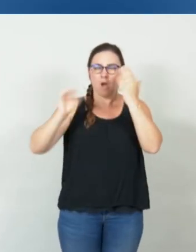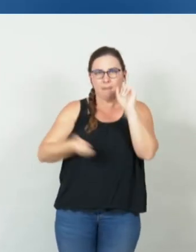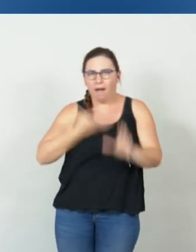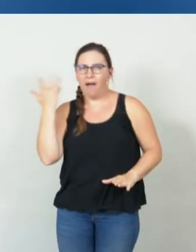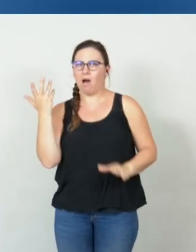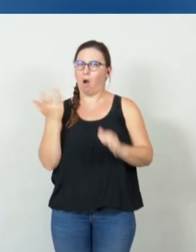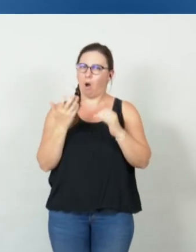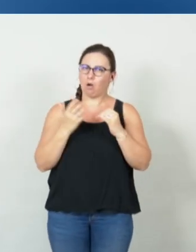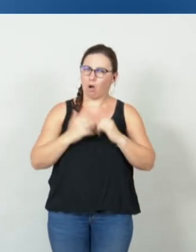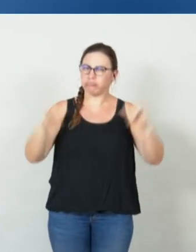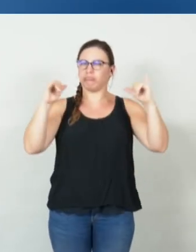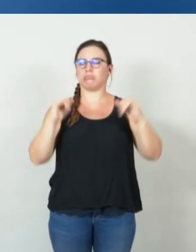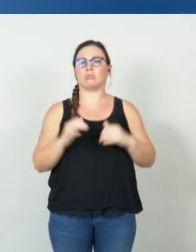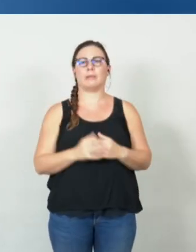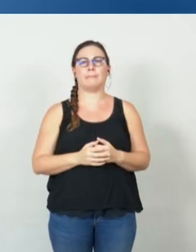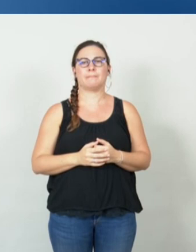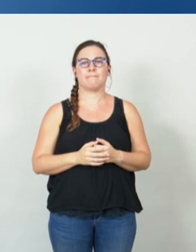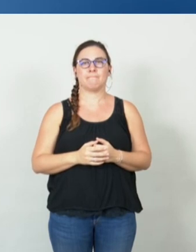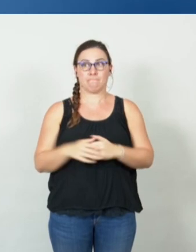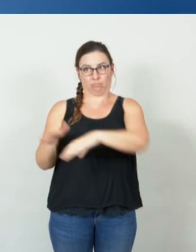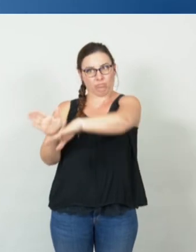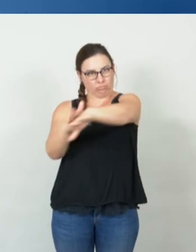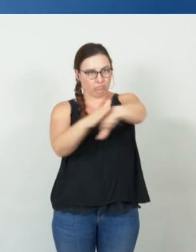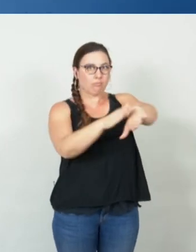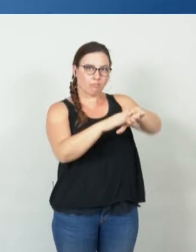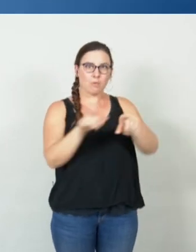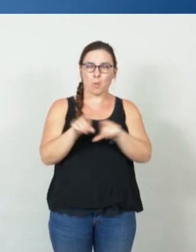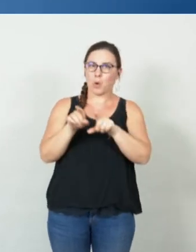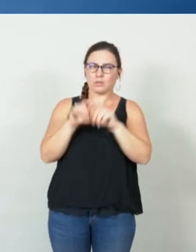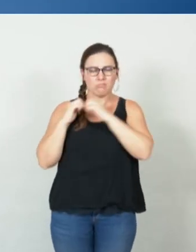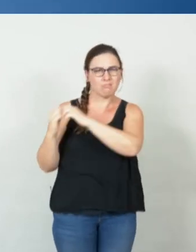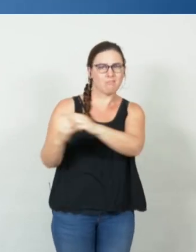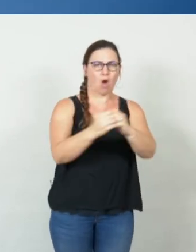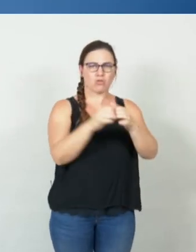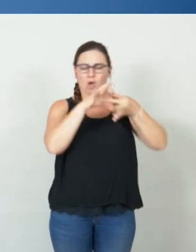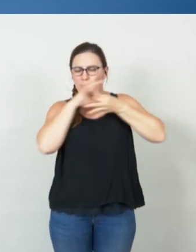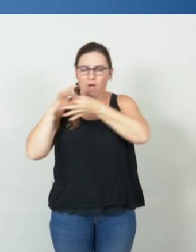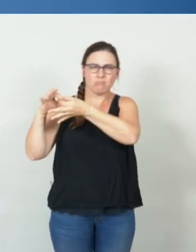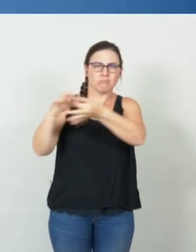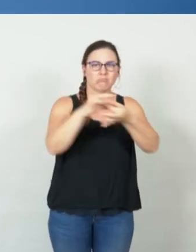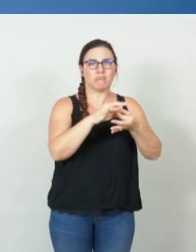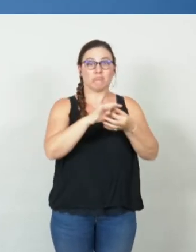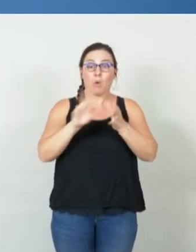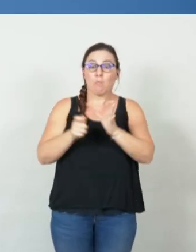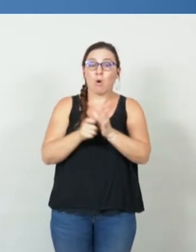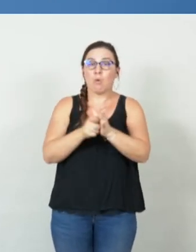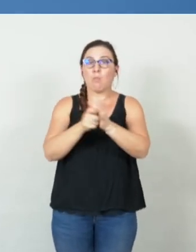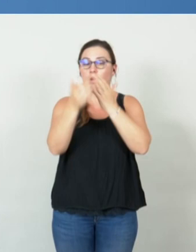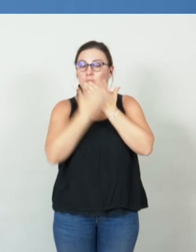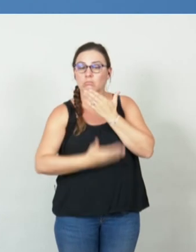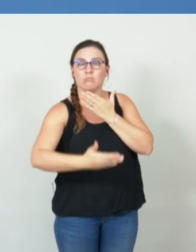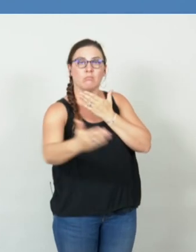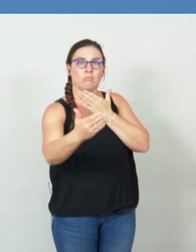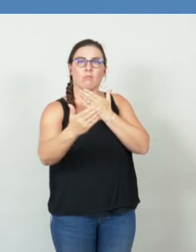et je vous invite à partager ensemble les moments que nous avons